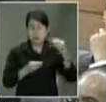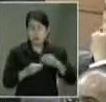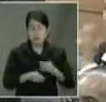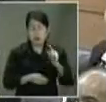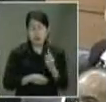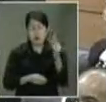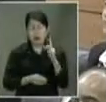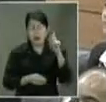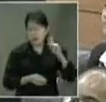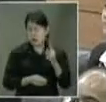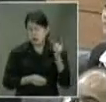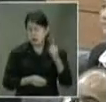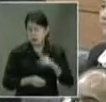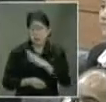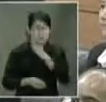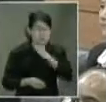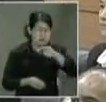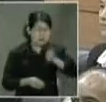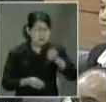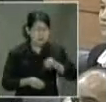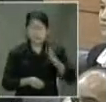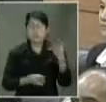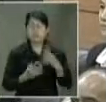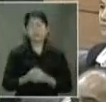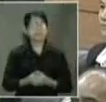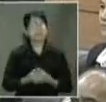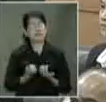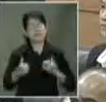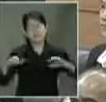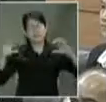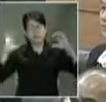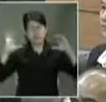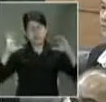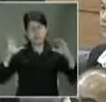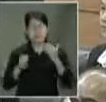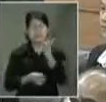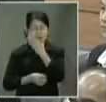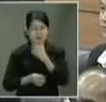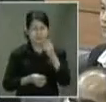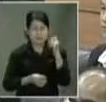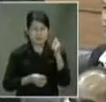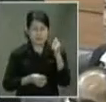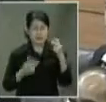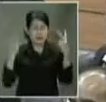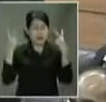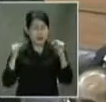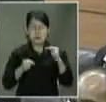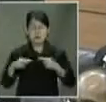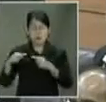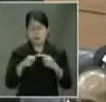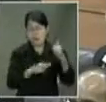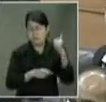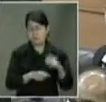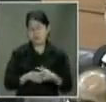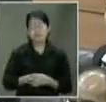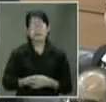ทยทำให้รัฐบาลอภิสิทธิ์เนี่ยนะครับอยู่ได้ยากครับผมพย